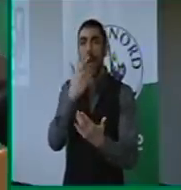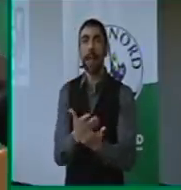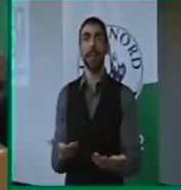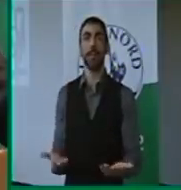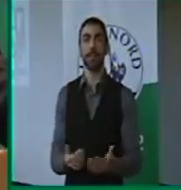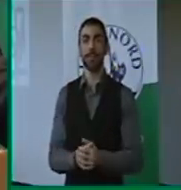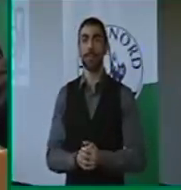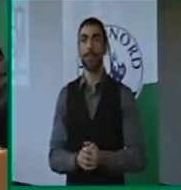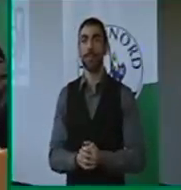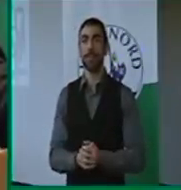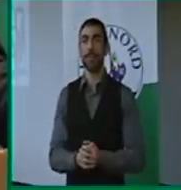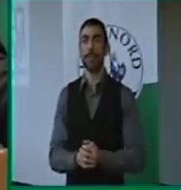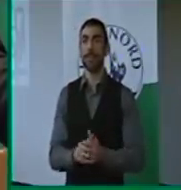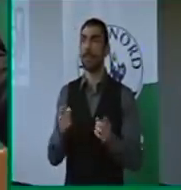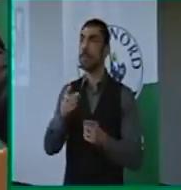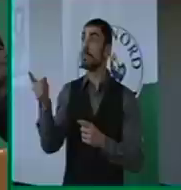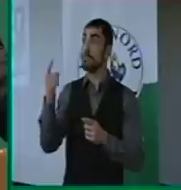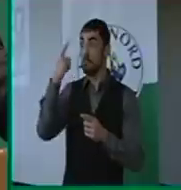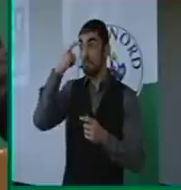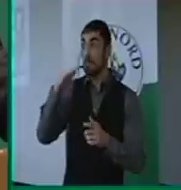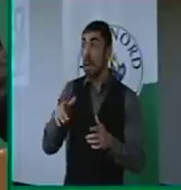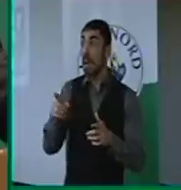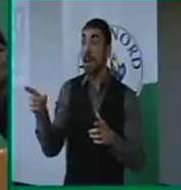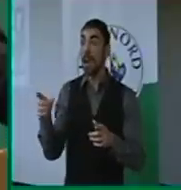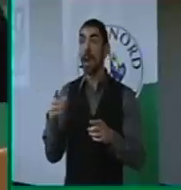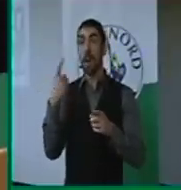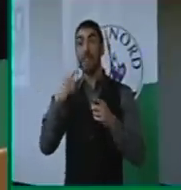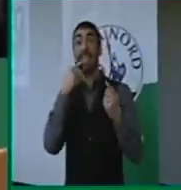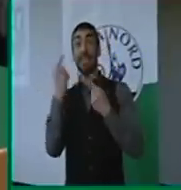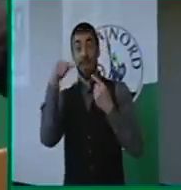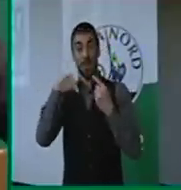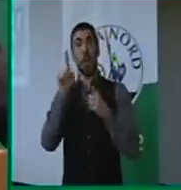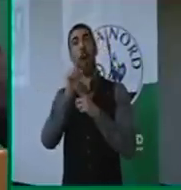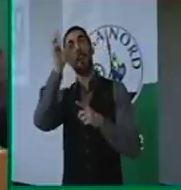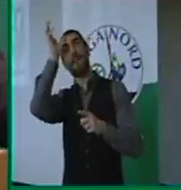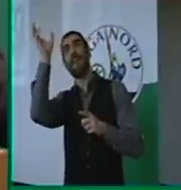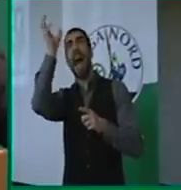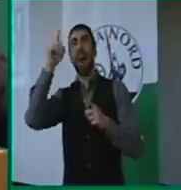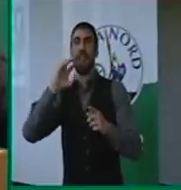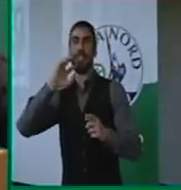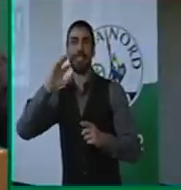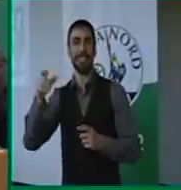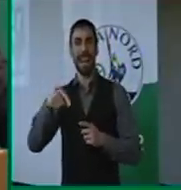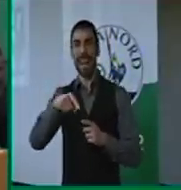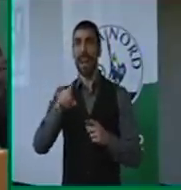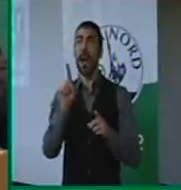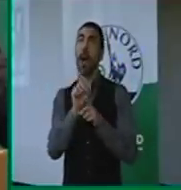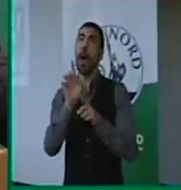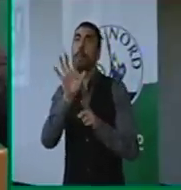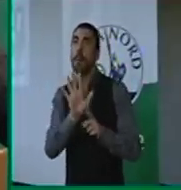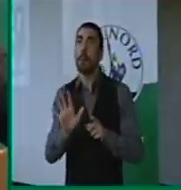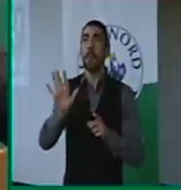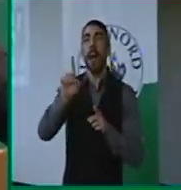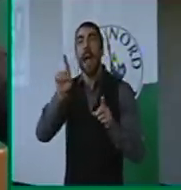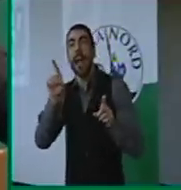adeguarti Vi risulta per caso che questo questa favola stranissima possa un po'